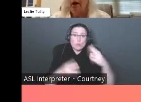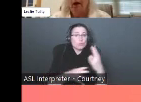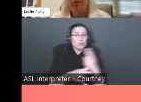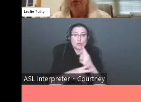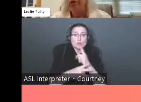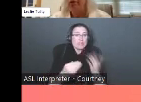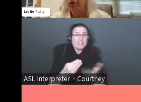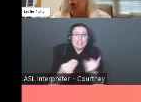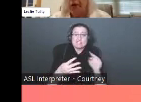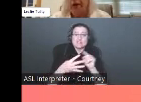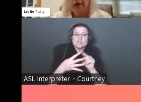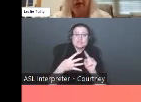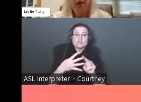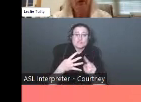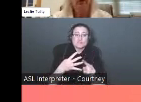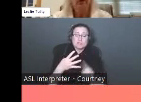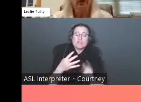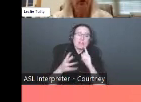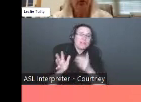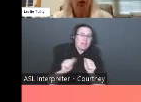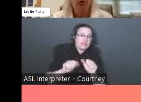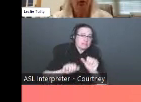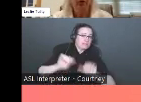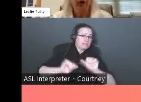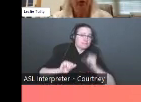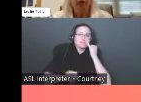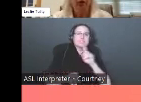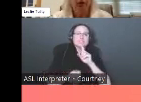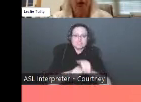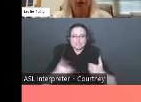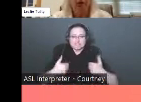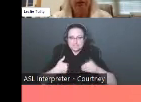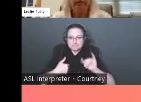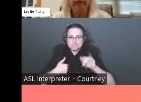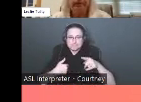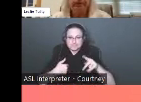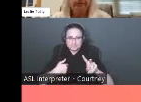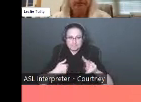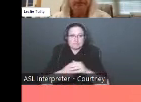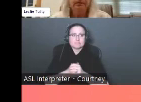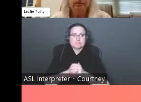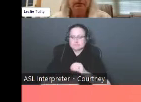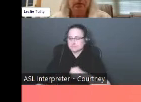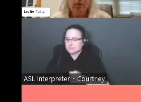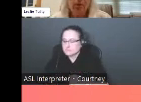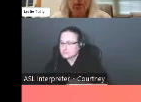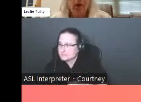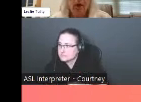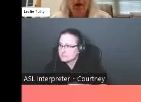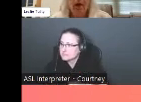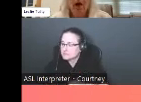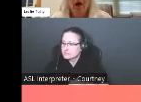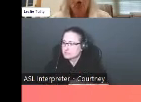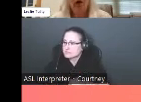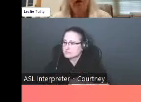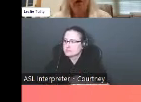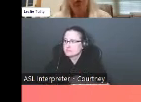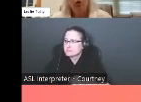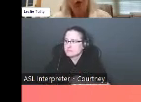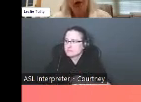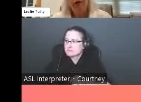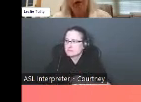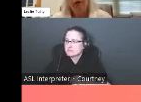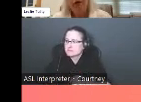une échelle d'évaluation rapide que vous pouvez utiliser afin d'évaluer les cas éventuels de violence